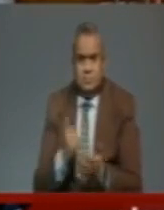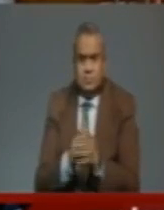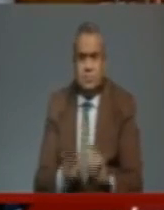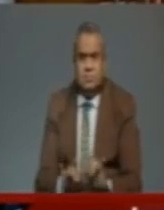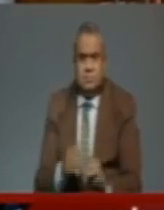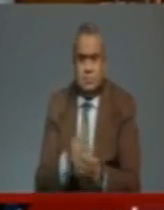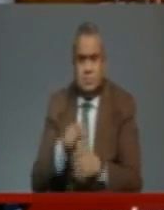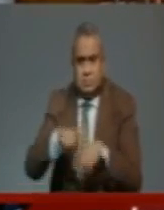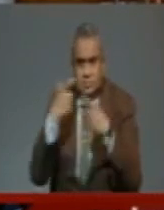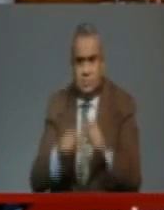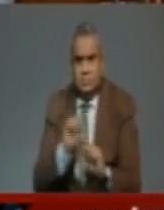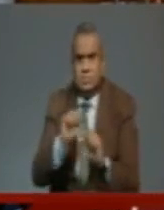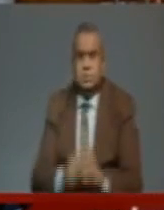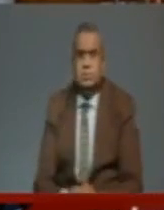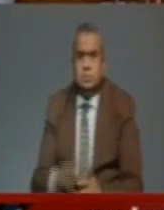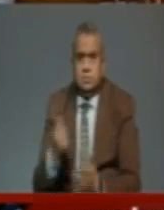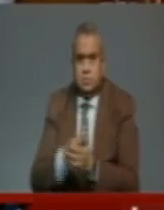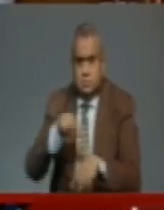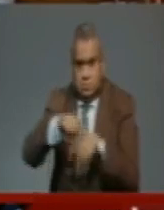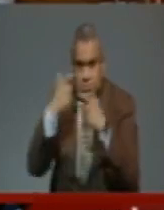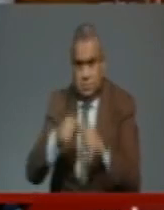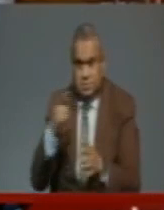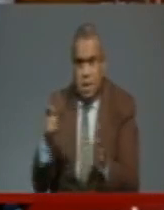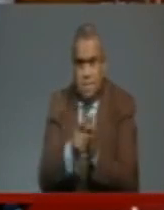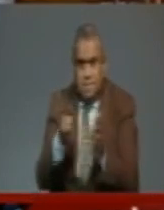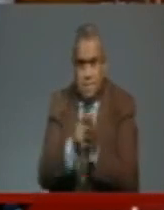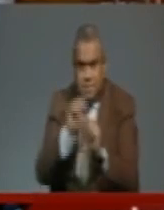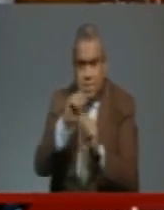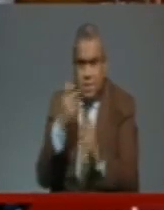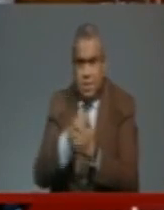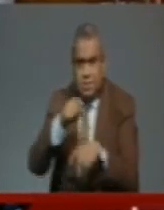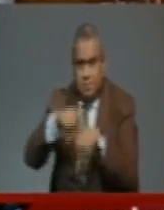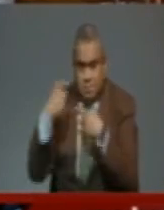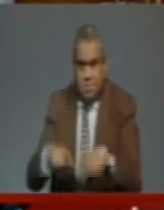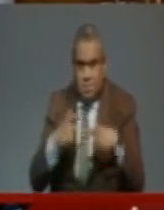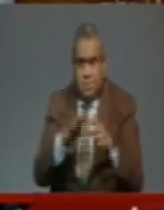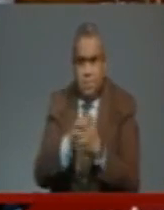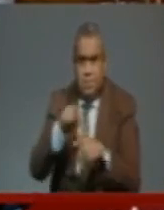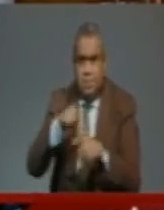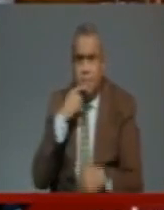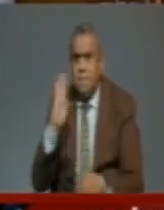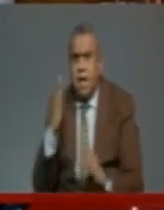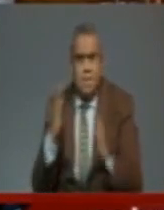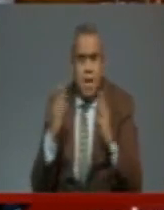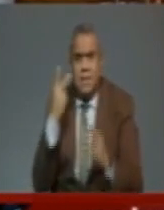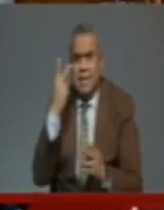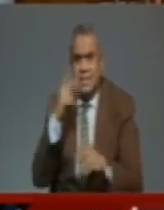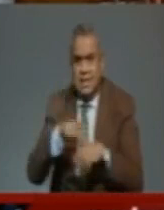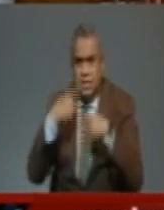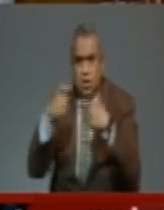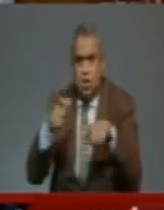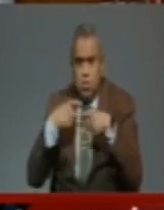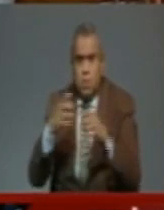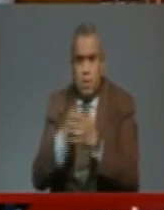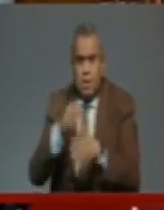والتحكم. المحطه فن مزوده بنطاقين من البوابات كلها بوابات حديثه للكشف عن